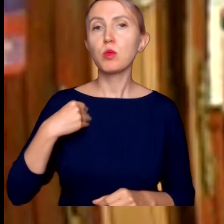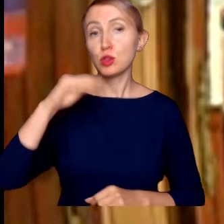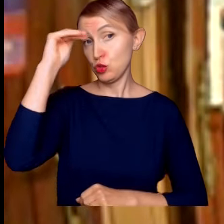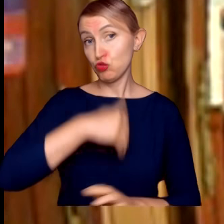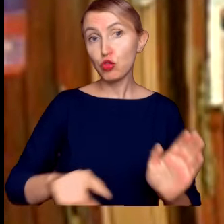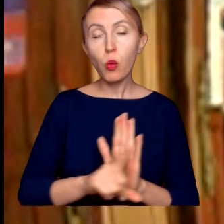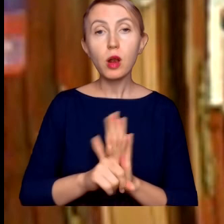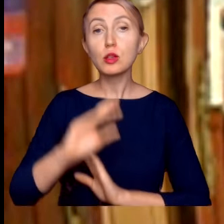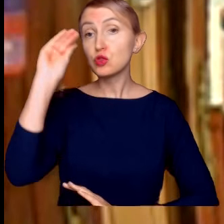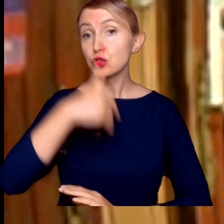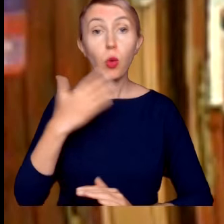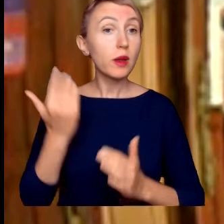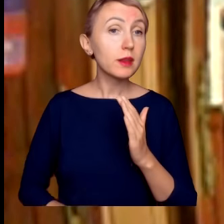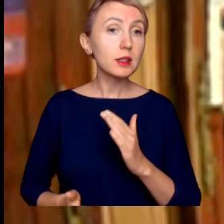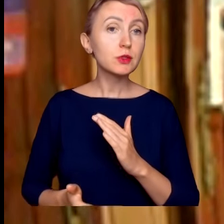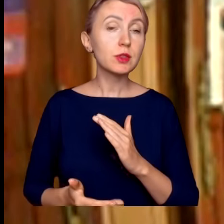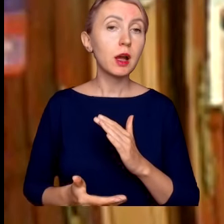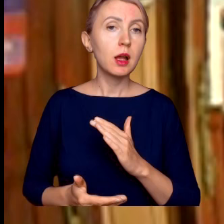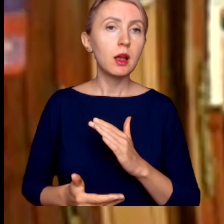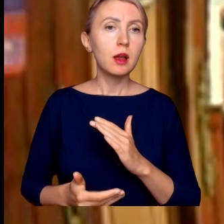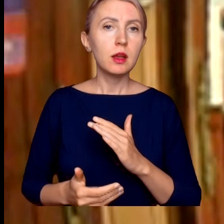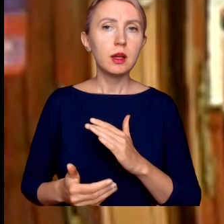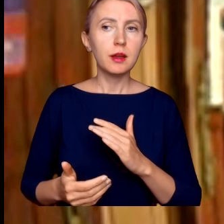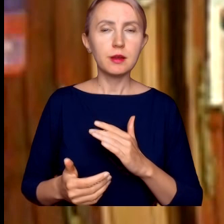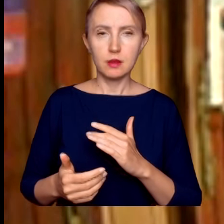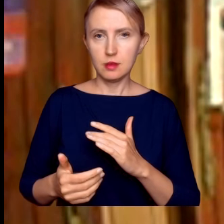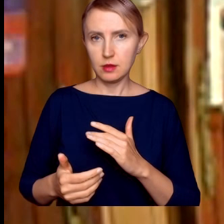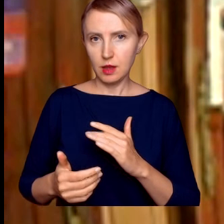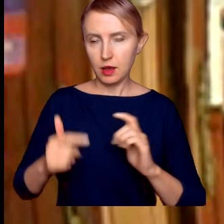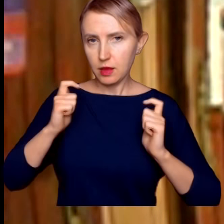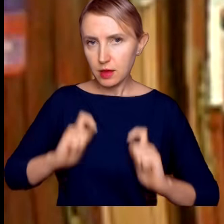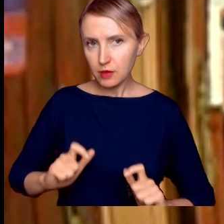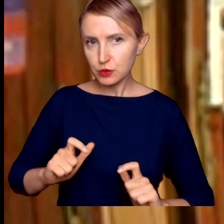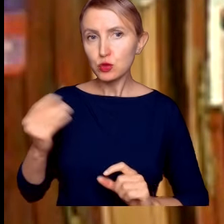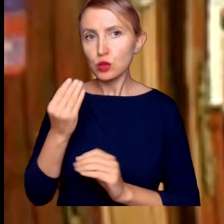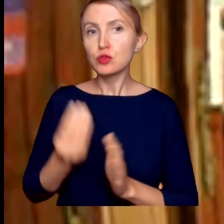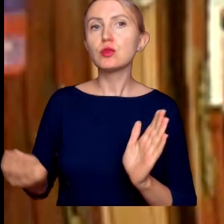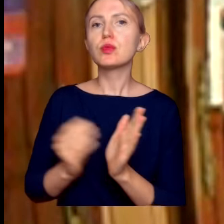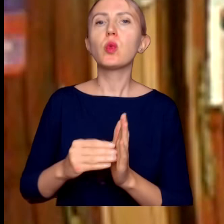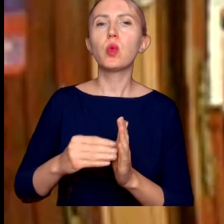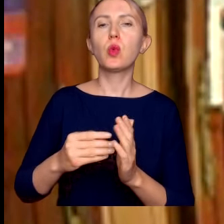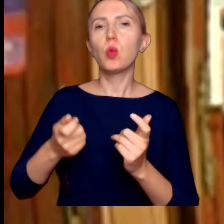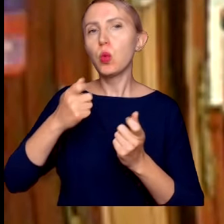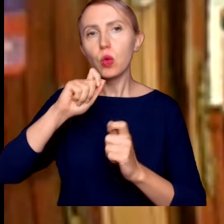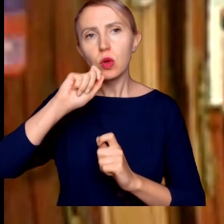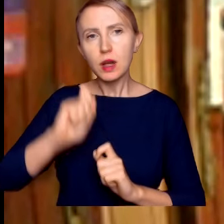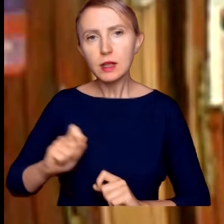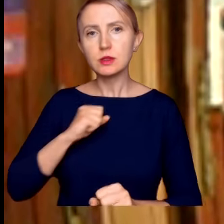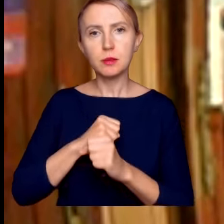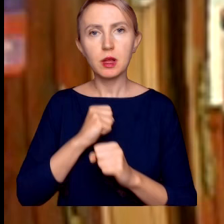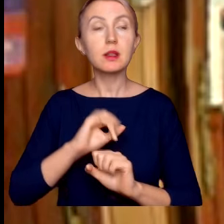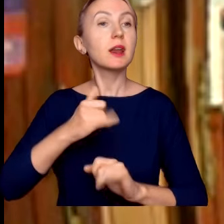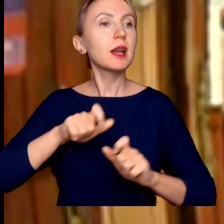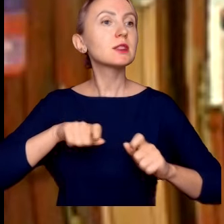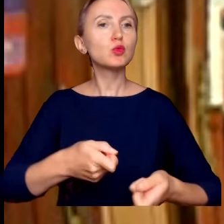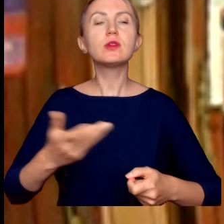Czy szkoła coś traci, jak klasy są małe na wsi, to dochodzą jeszcze Ukraińcy i pracują. Jak zmusić tych wszystkich